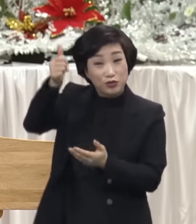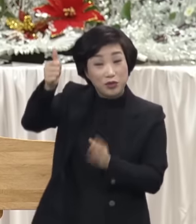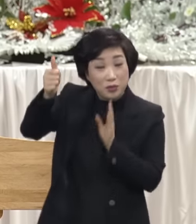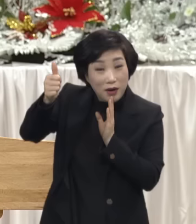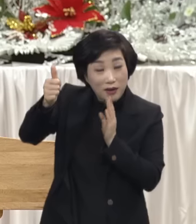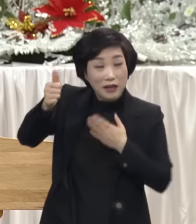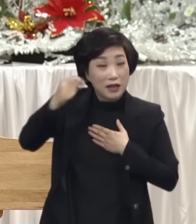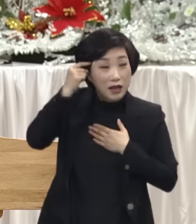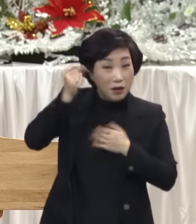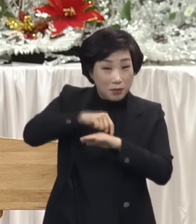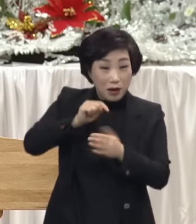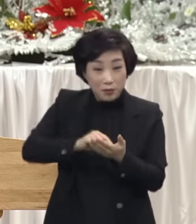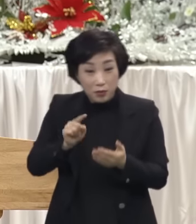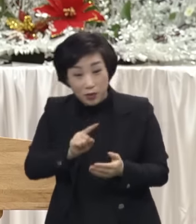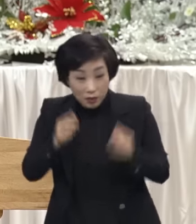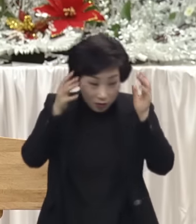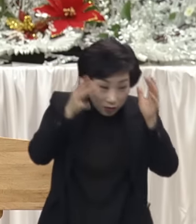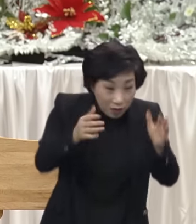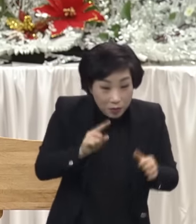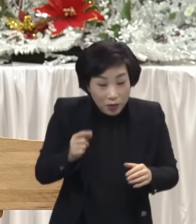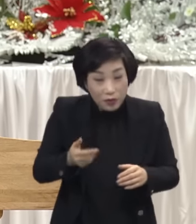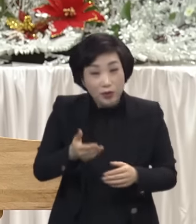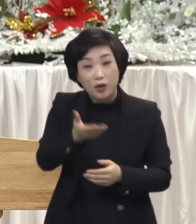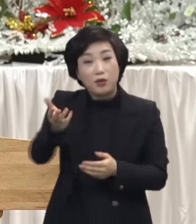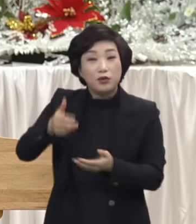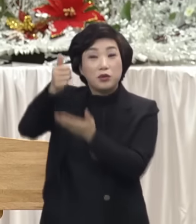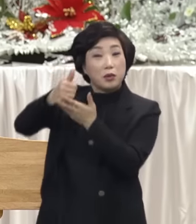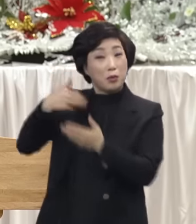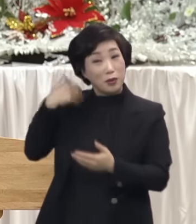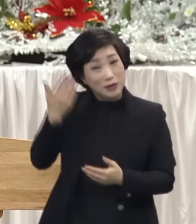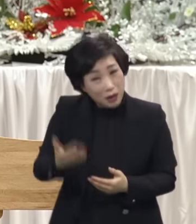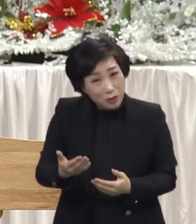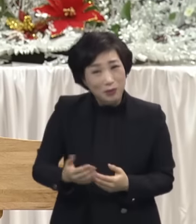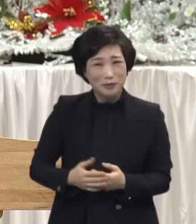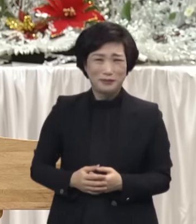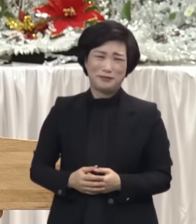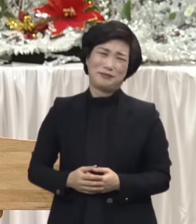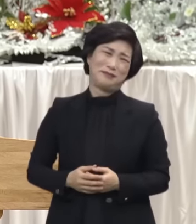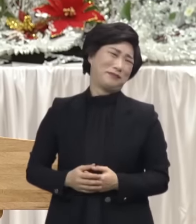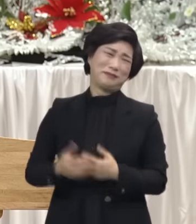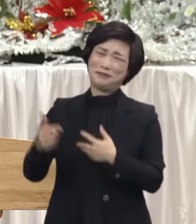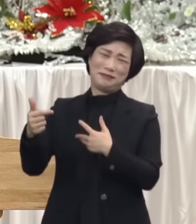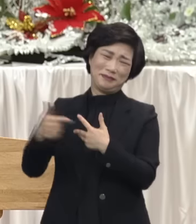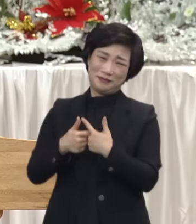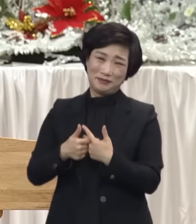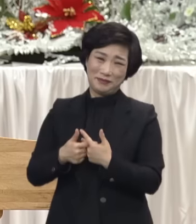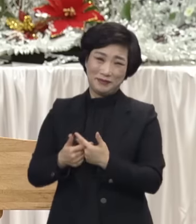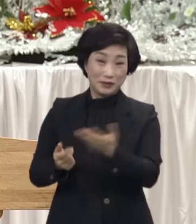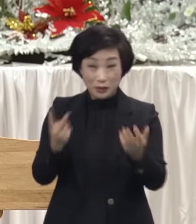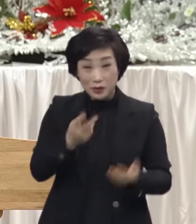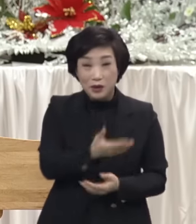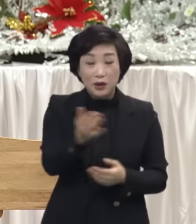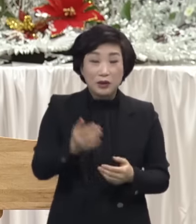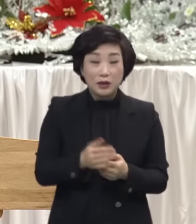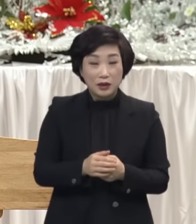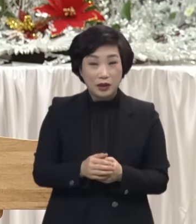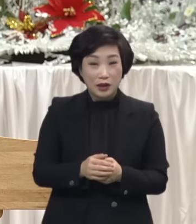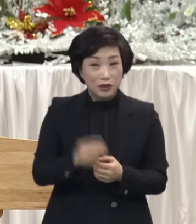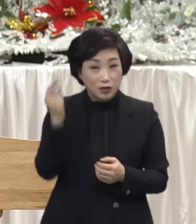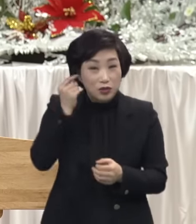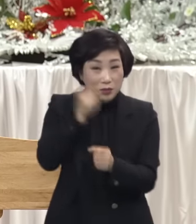네 생각과 마음이 무슨 생각과 무슨 마음을 갖는지 모르겠네. 네 귀를 지은 내가